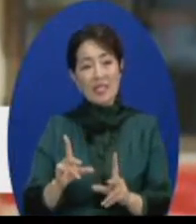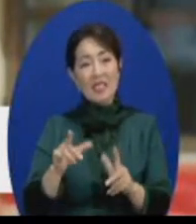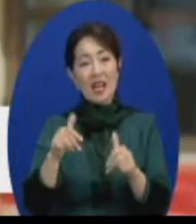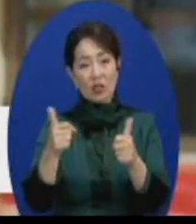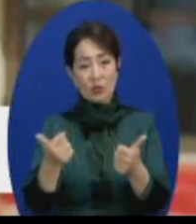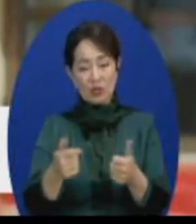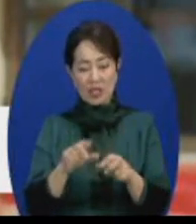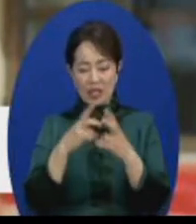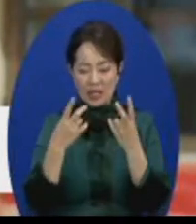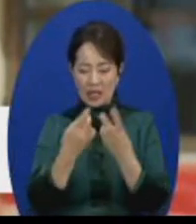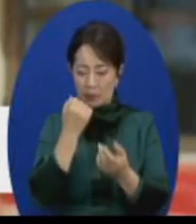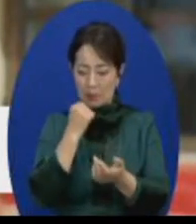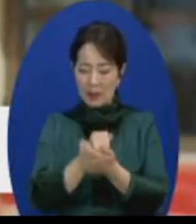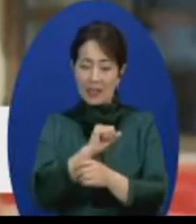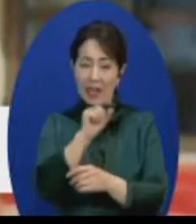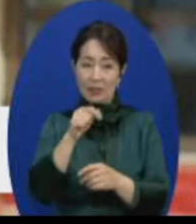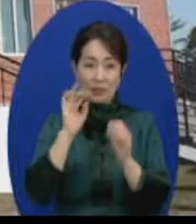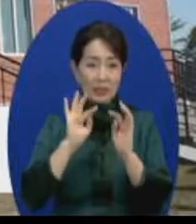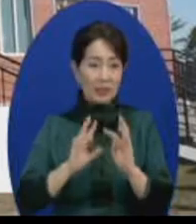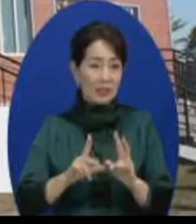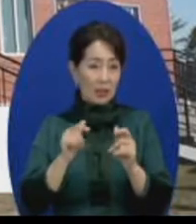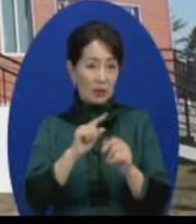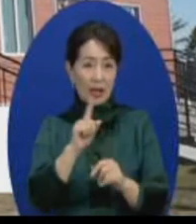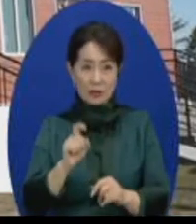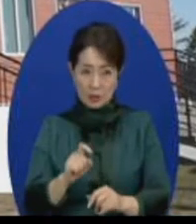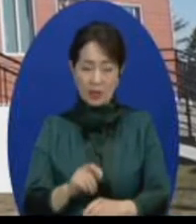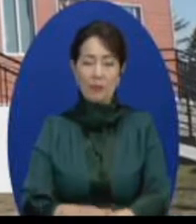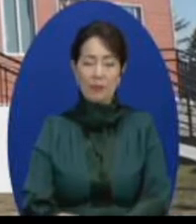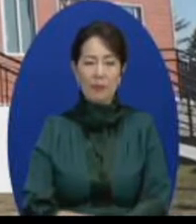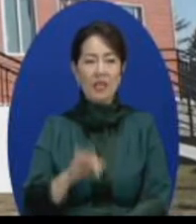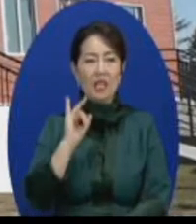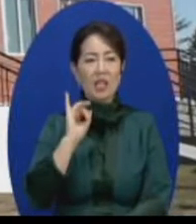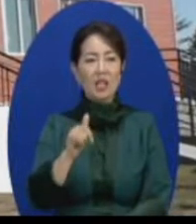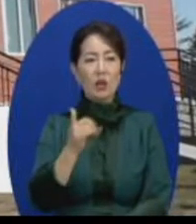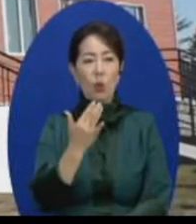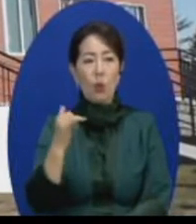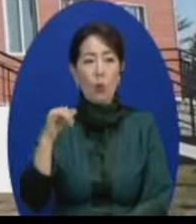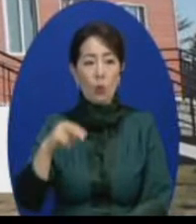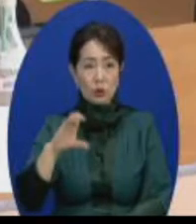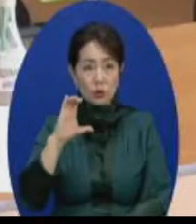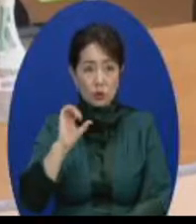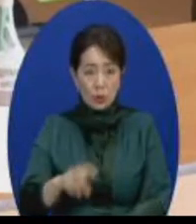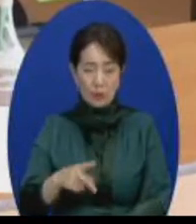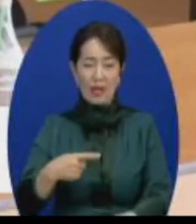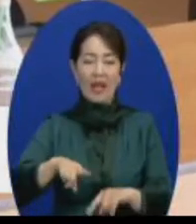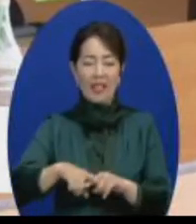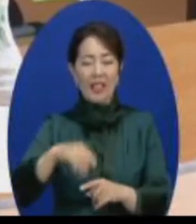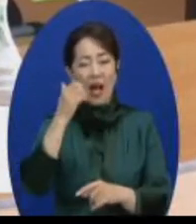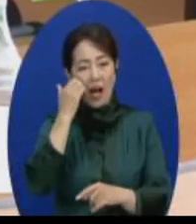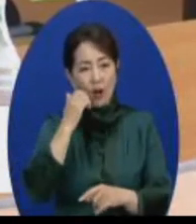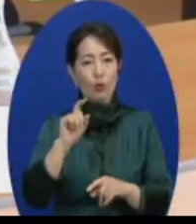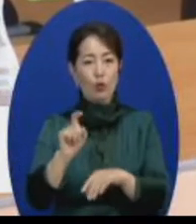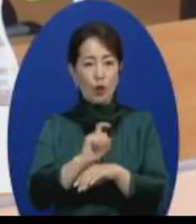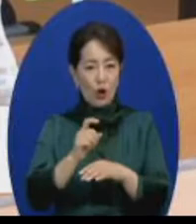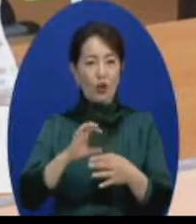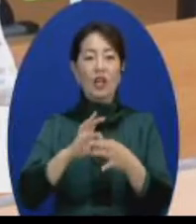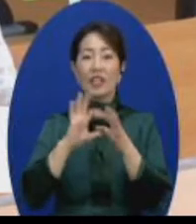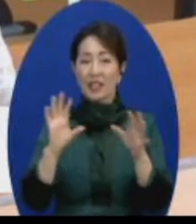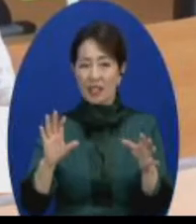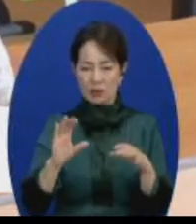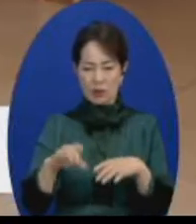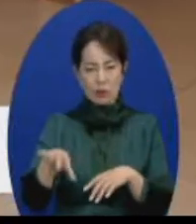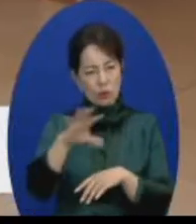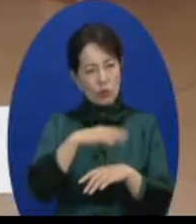баталгааны асуудлыг сайжруулах юм асуудал байгаа. Их хөл суманд өнөөдөр мөн шинээр ахмадын хураа ашиглалтад орлоо. Сумын